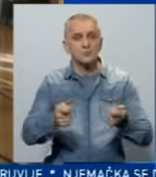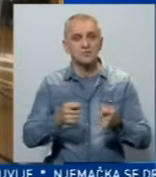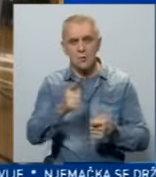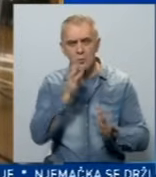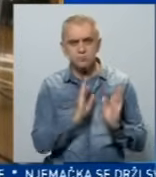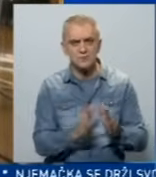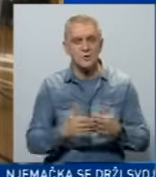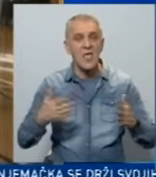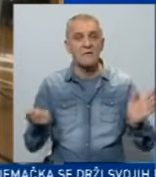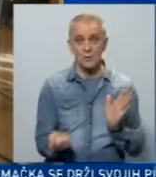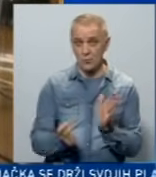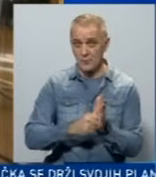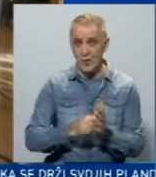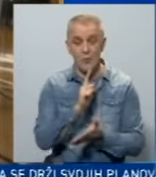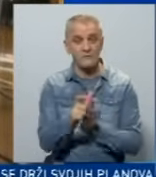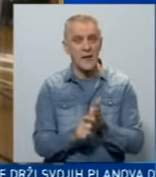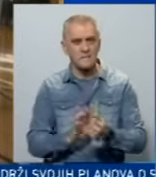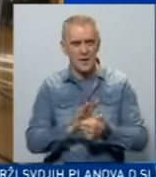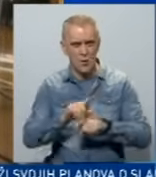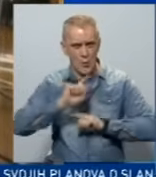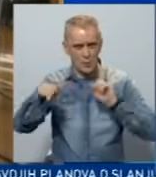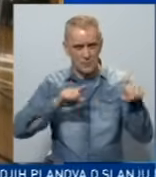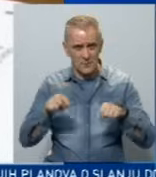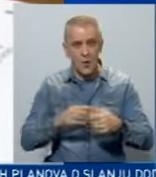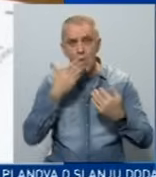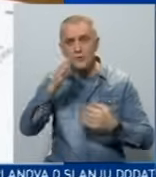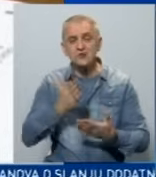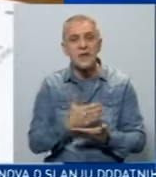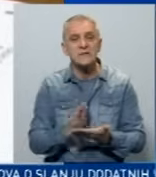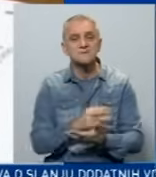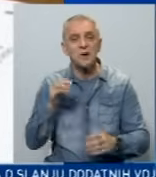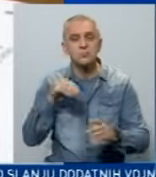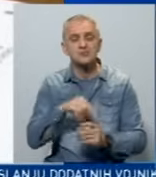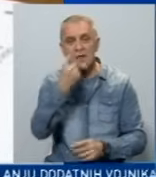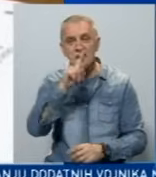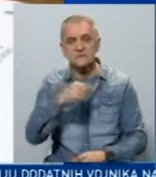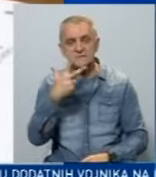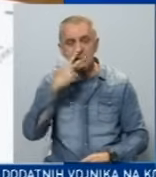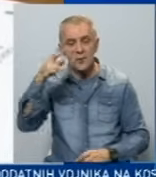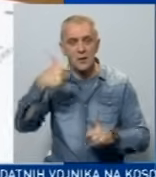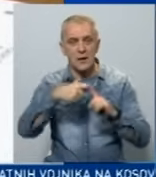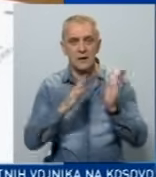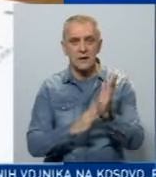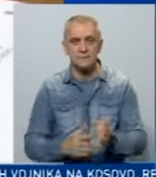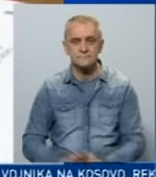su u postupcima javnih nabavki za vrijeme pandemije oštetili entitetski budžet za 1,3 miliona maraka.